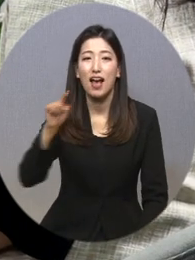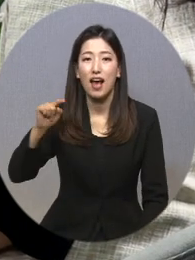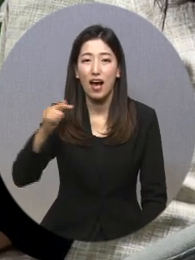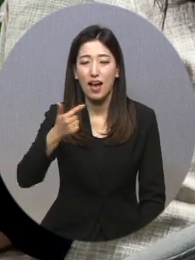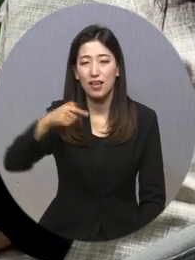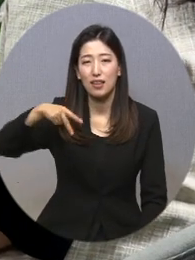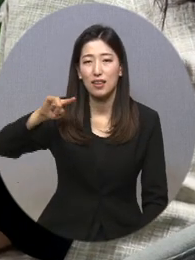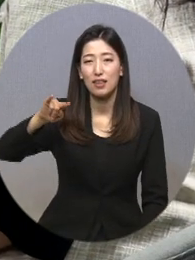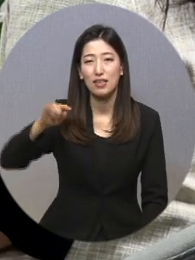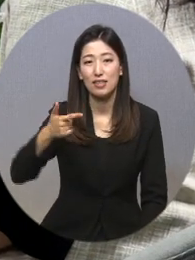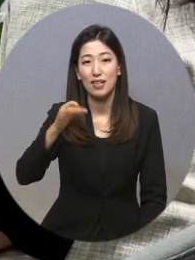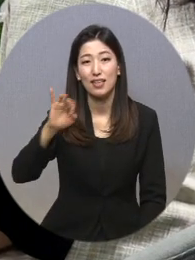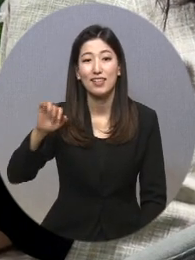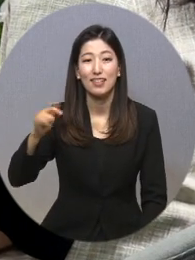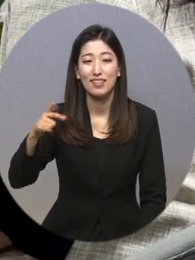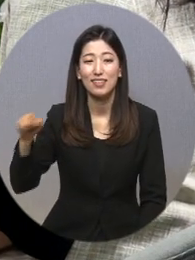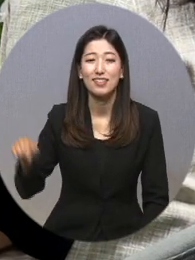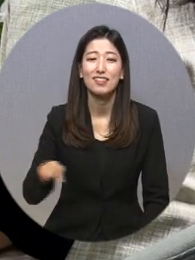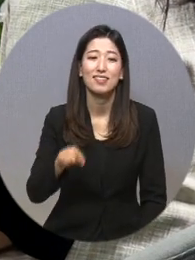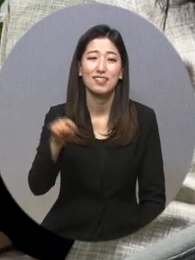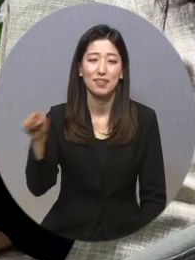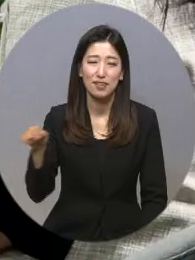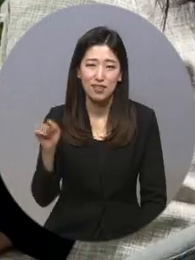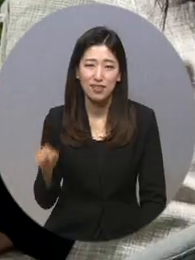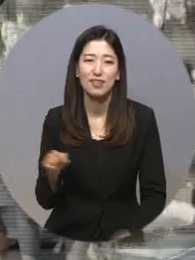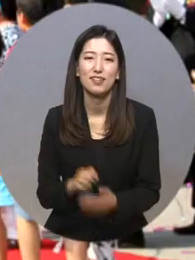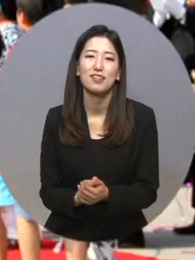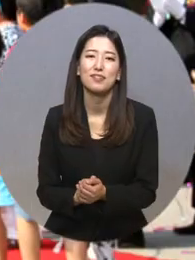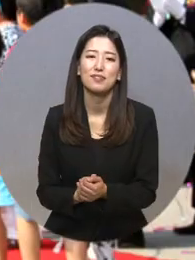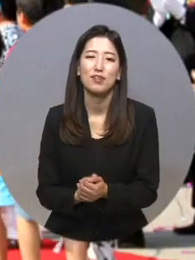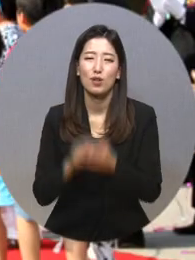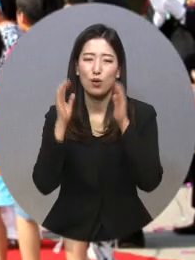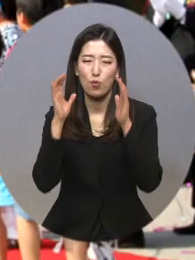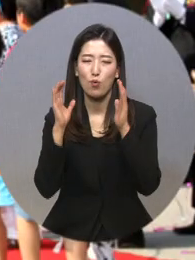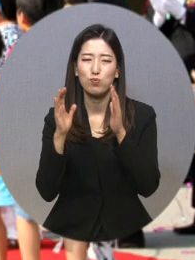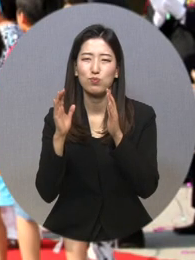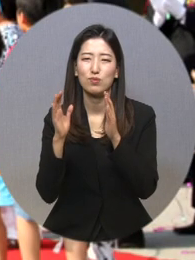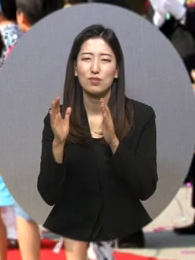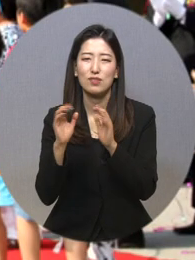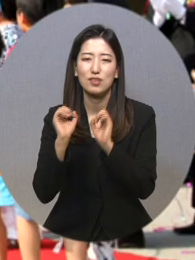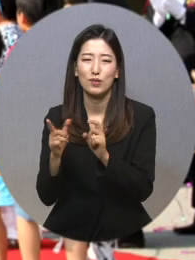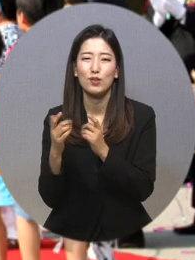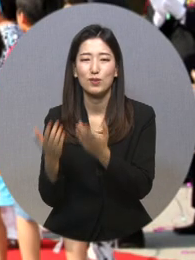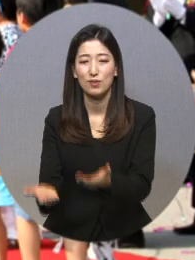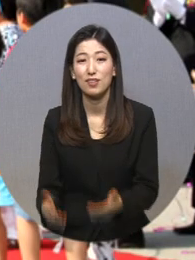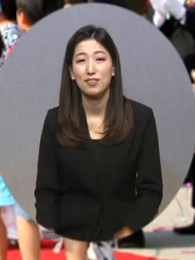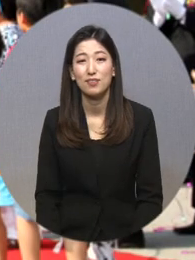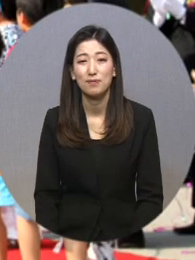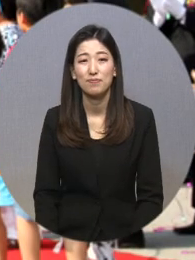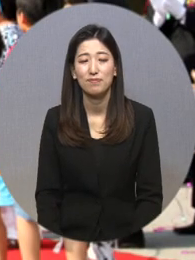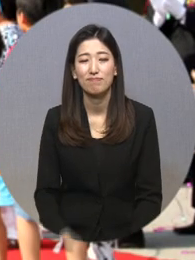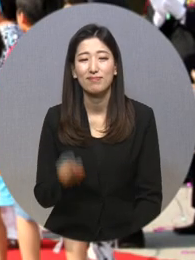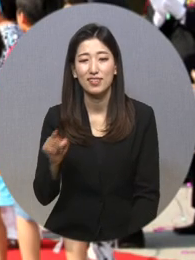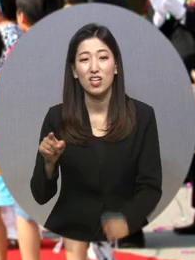그곳이 바로 포천의 장자마을이라고 하는 곳입니다. 제가 그 사례를